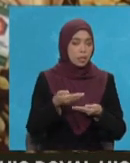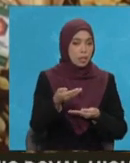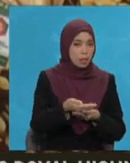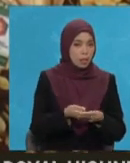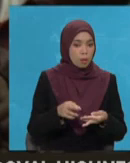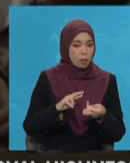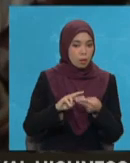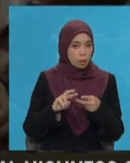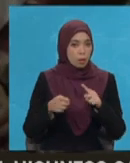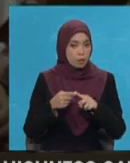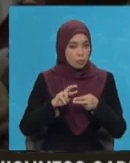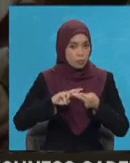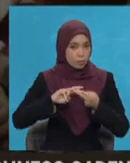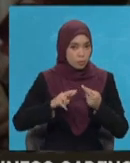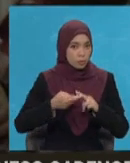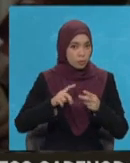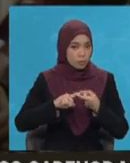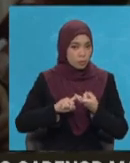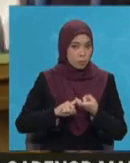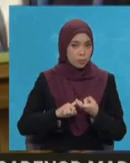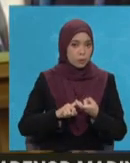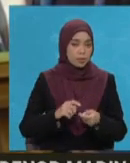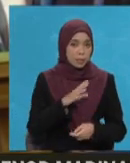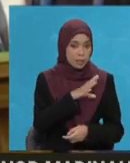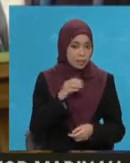serta memberikan kepada saudara baru